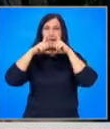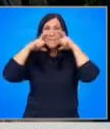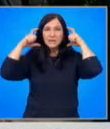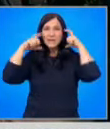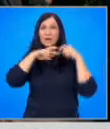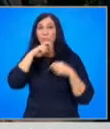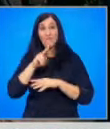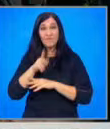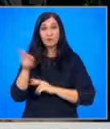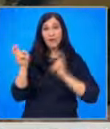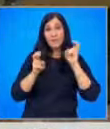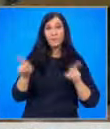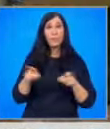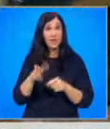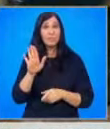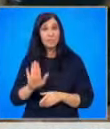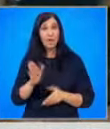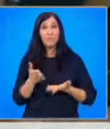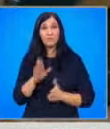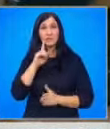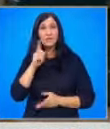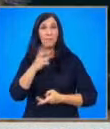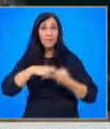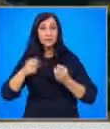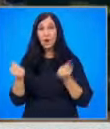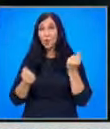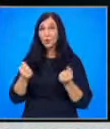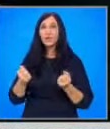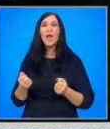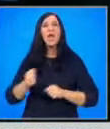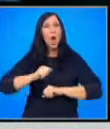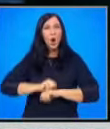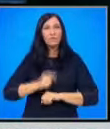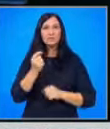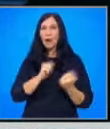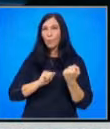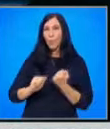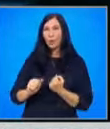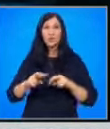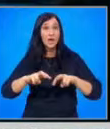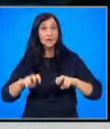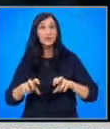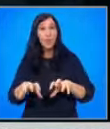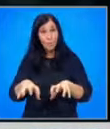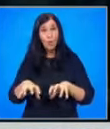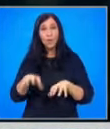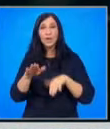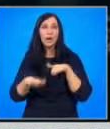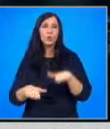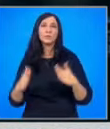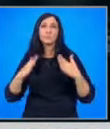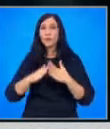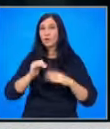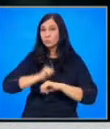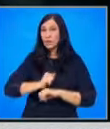във фабрика, управлявана от неговия син, и претърсиха колите и офисите. Малко по-късно разследващите блокираха достъпа до сградата на